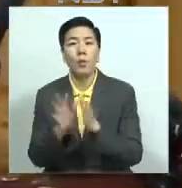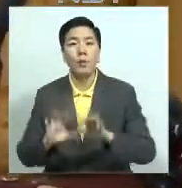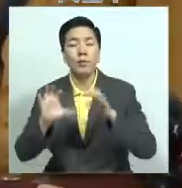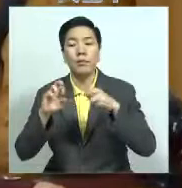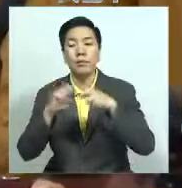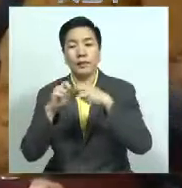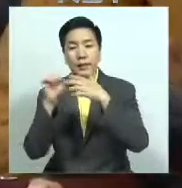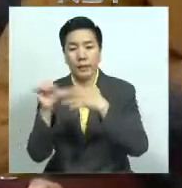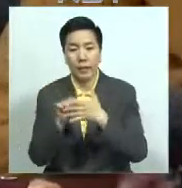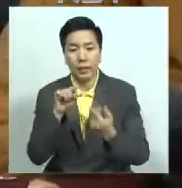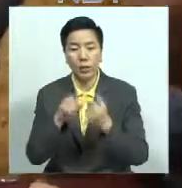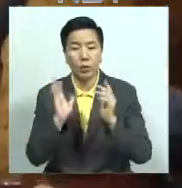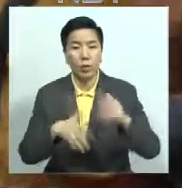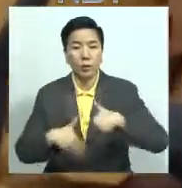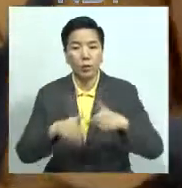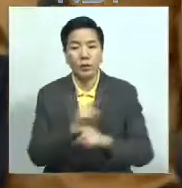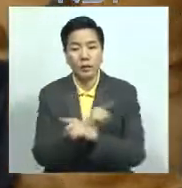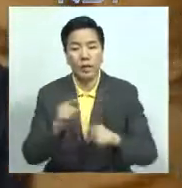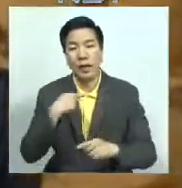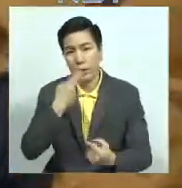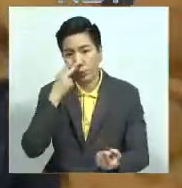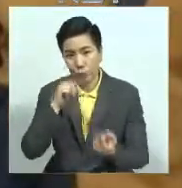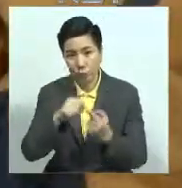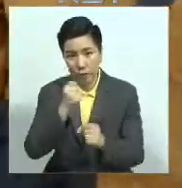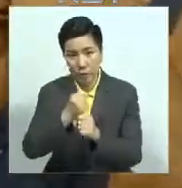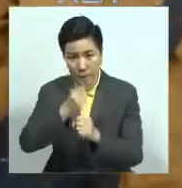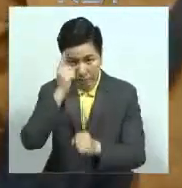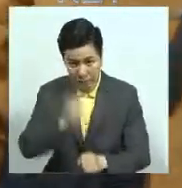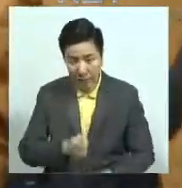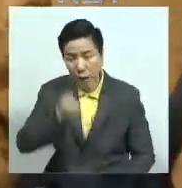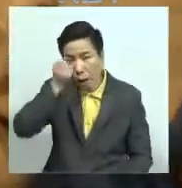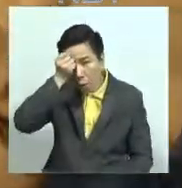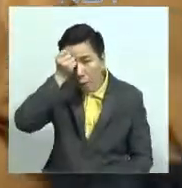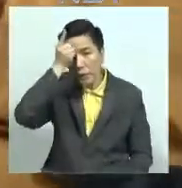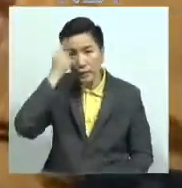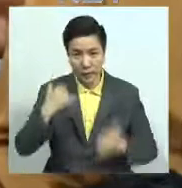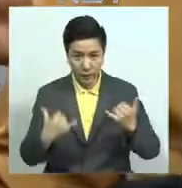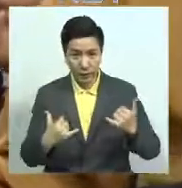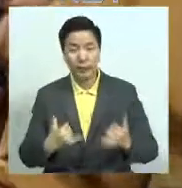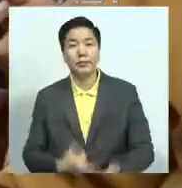แก้ไขปัญหาให้กับประชาชนแต่ขอให้นำไปดำเนินการด้วยความเข้าใจเท่านั้นครับ